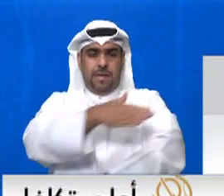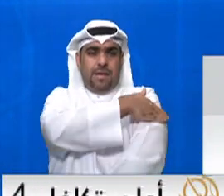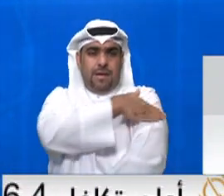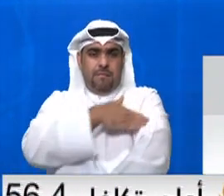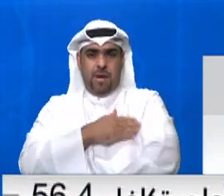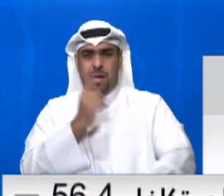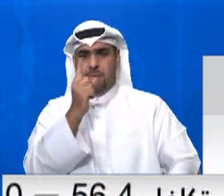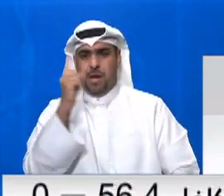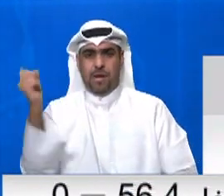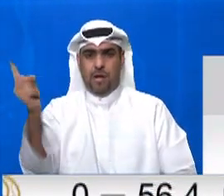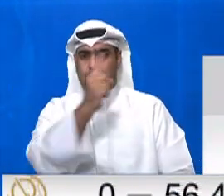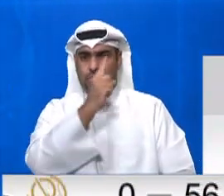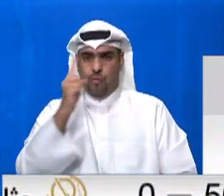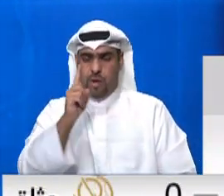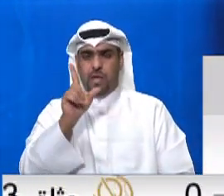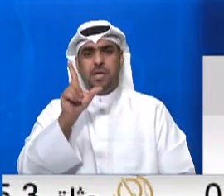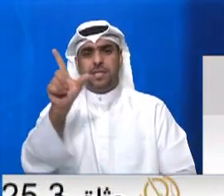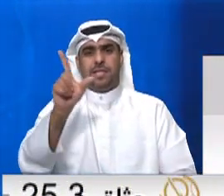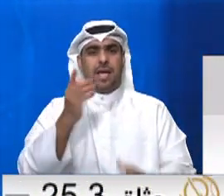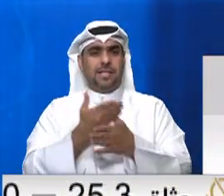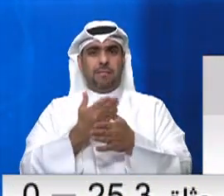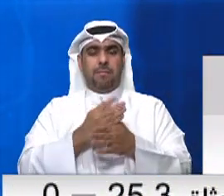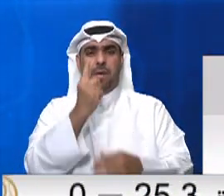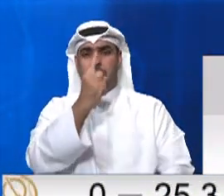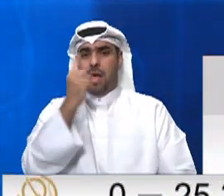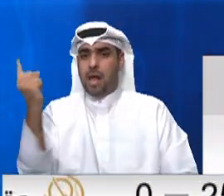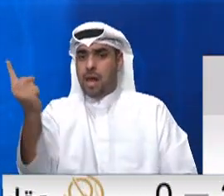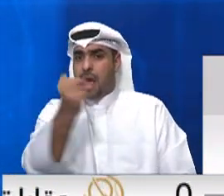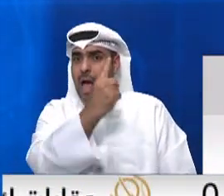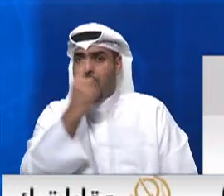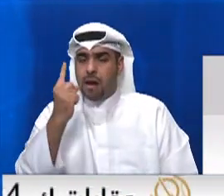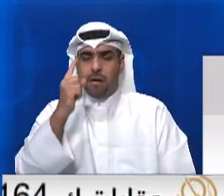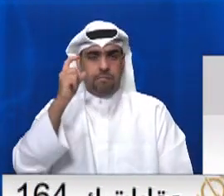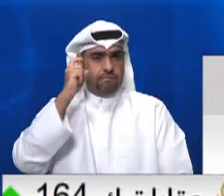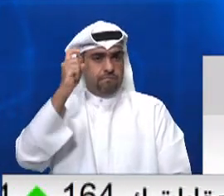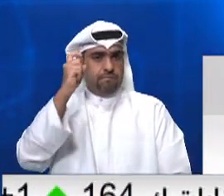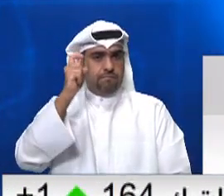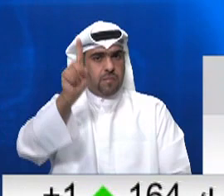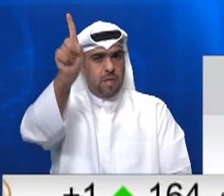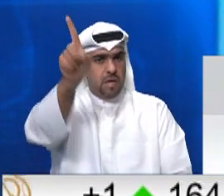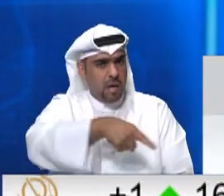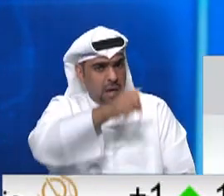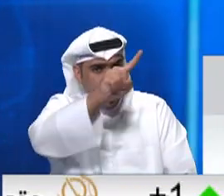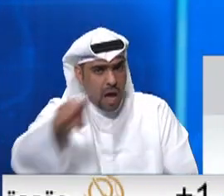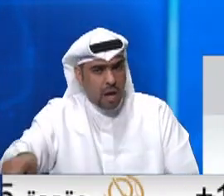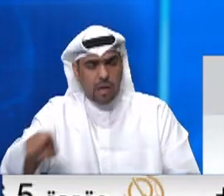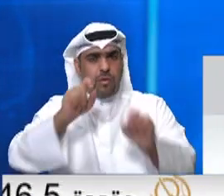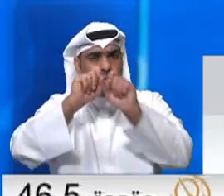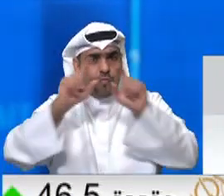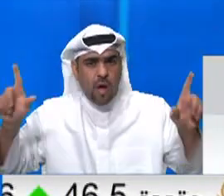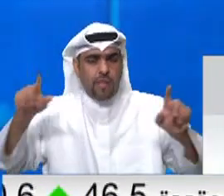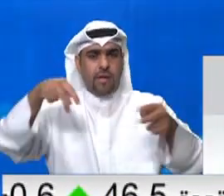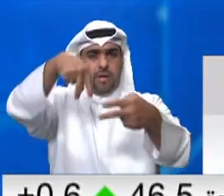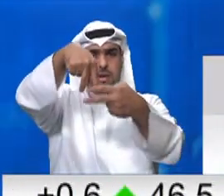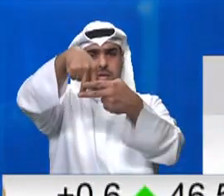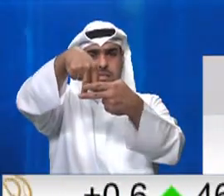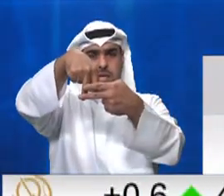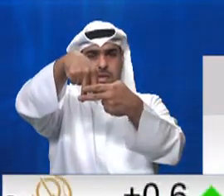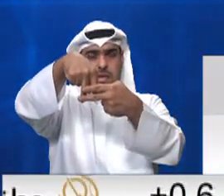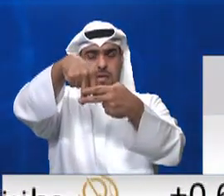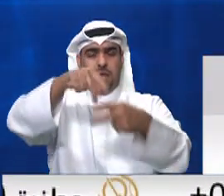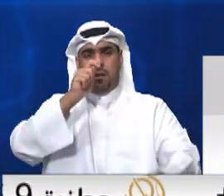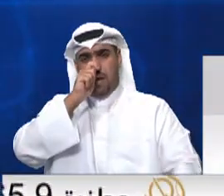ورسالة واضحة بأن شعوب العالم تقف ضد الهجمات الشرسة للعدوان الصهيوني على غزة وفلسطين